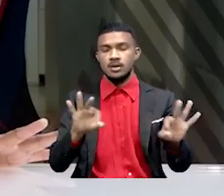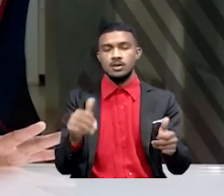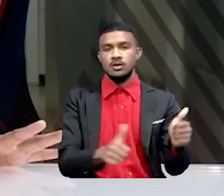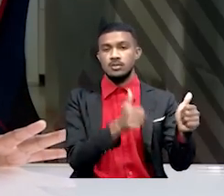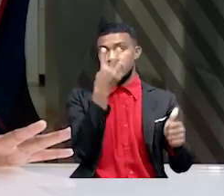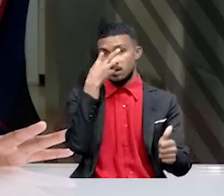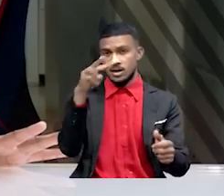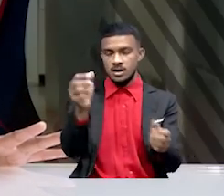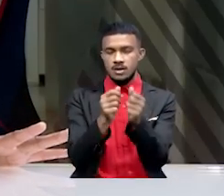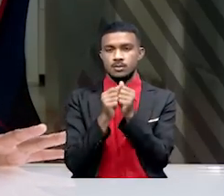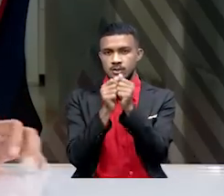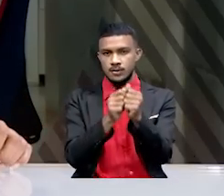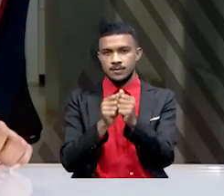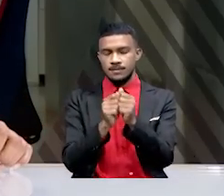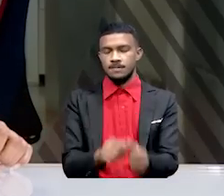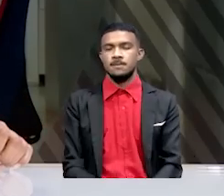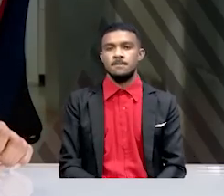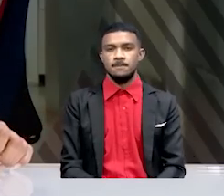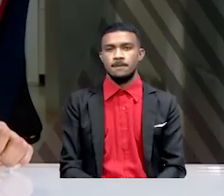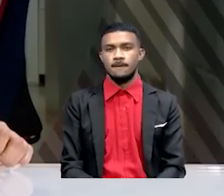mai, ita sestia moto.